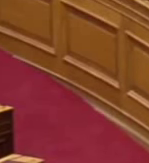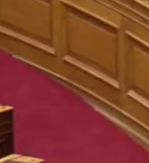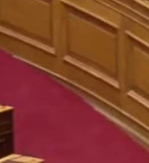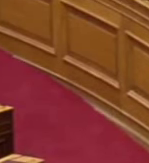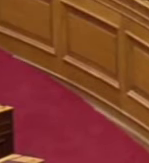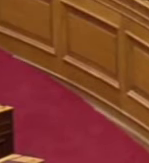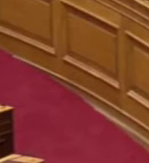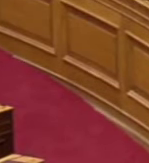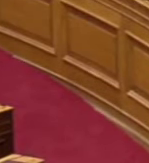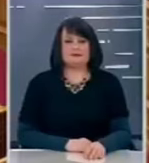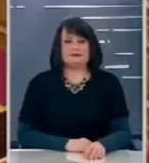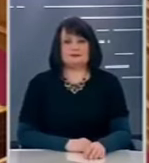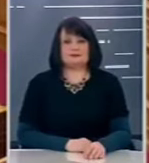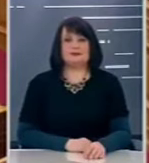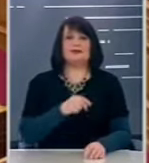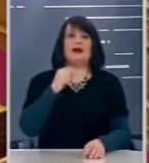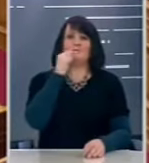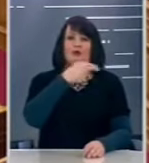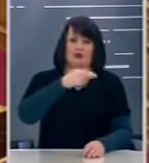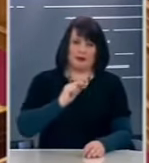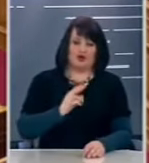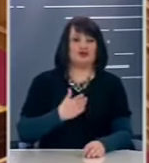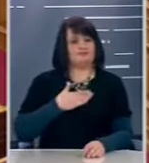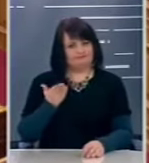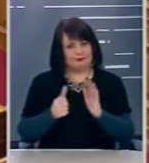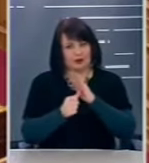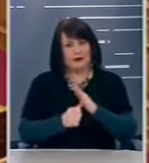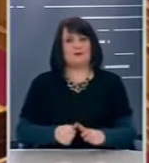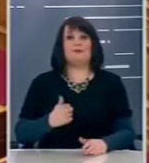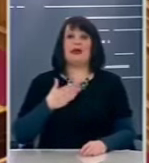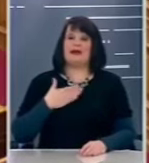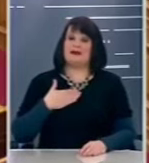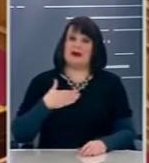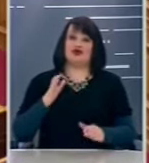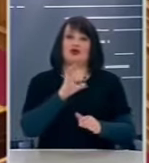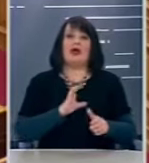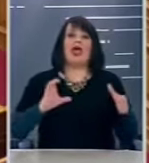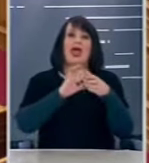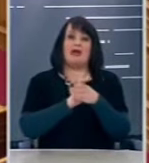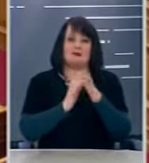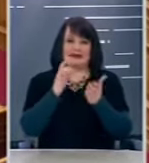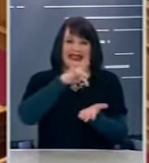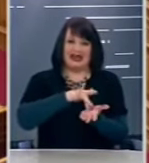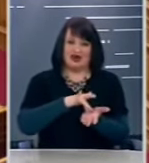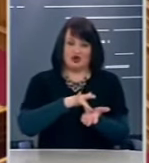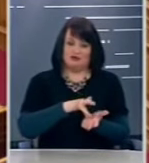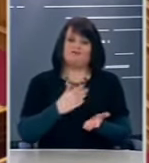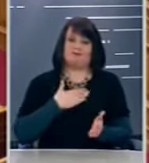Ευχαριστώ, κύριε Πρόεδρε. Να ευχαριστήσω και τον Πρόεδρο της Κοινοβουλευτικής Ομάδας Ένωσης Κεντρών για